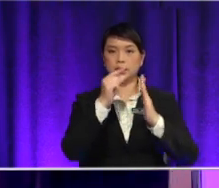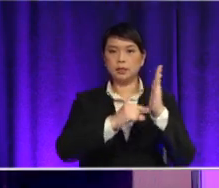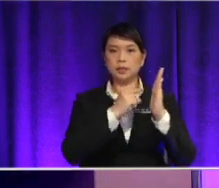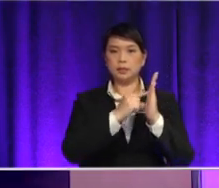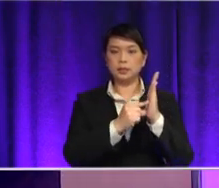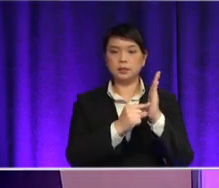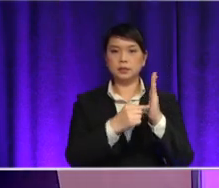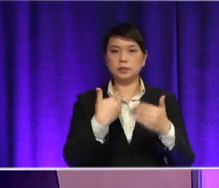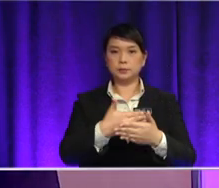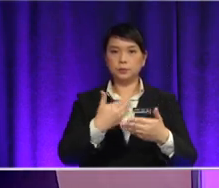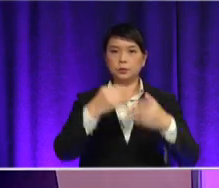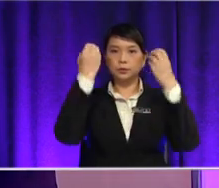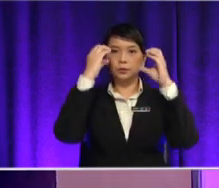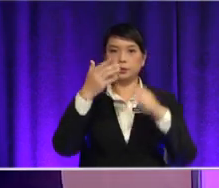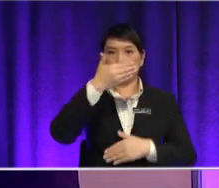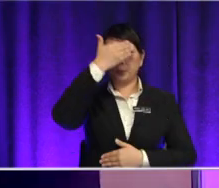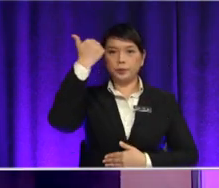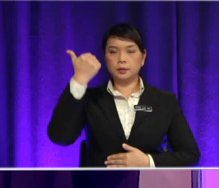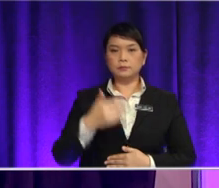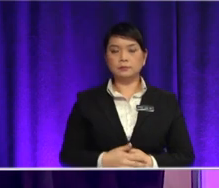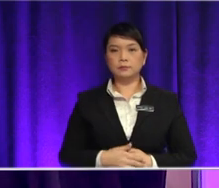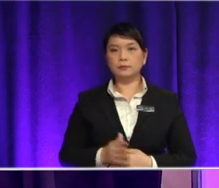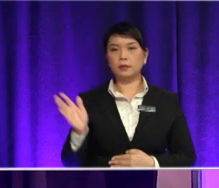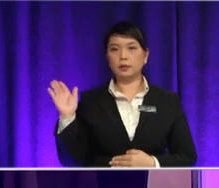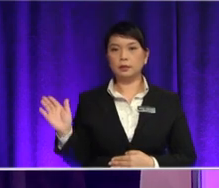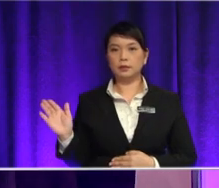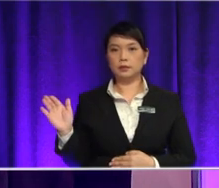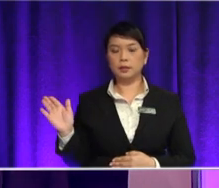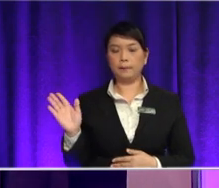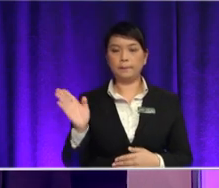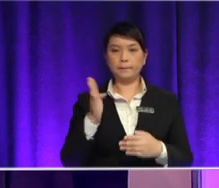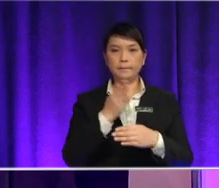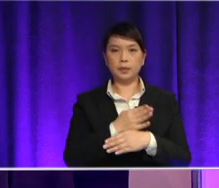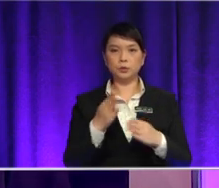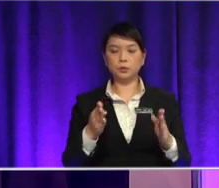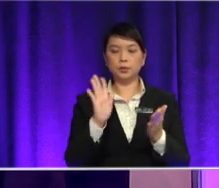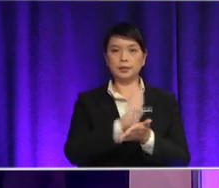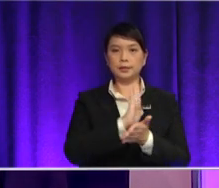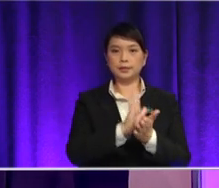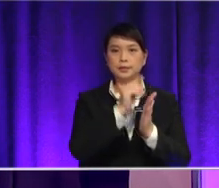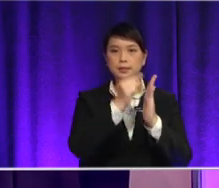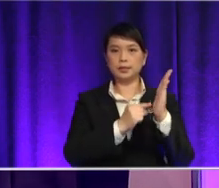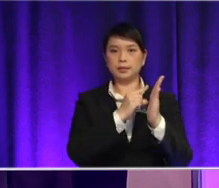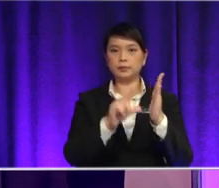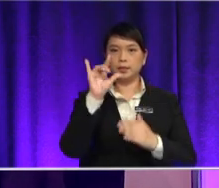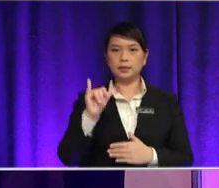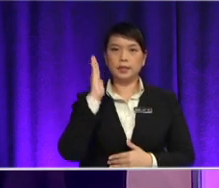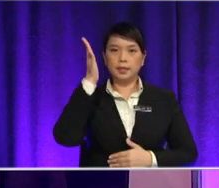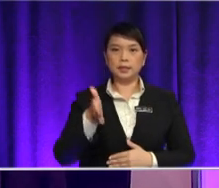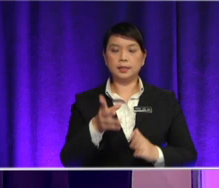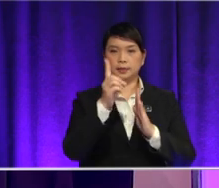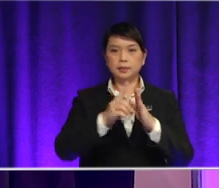Sebelum saya lupa, murid saya, inilah bentuk kertas graf yang akan diberikan kepada